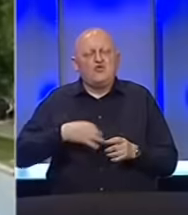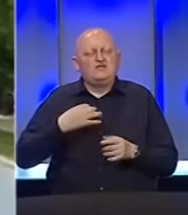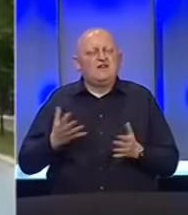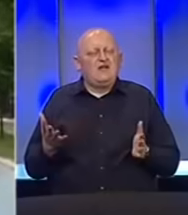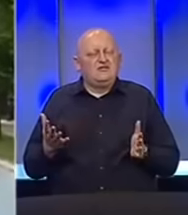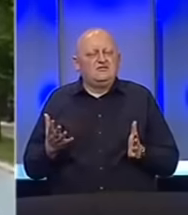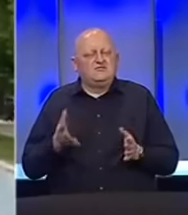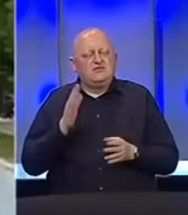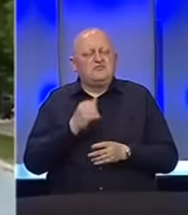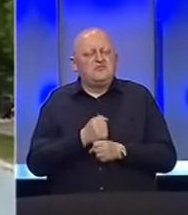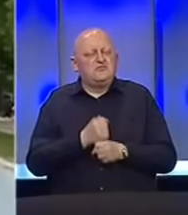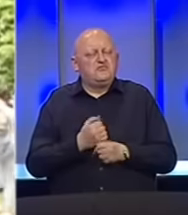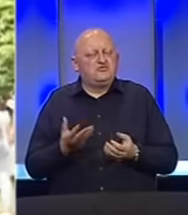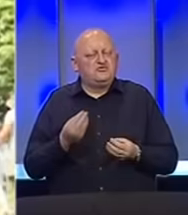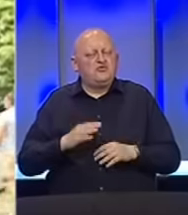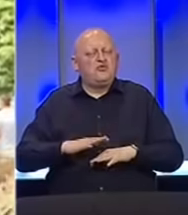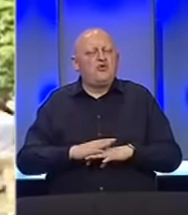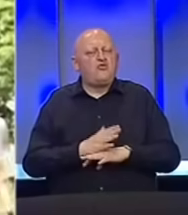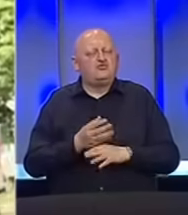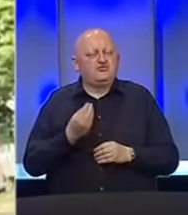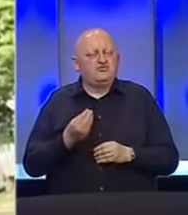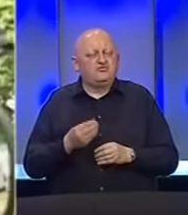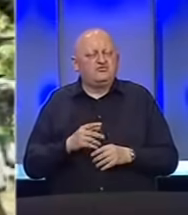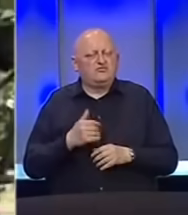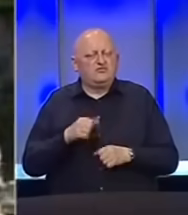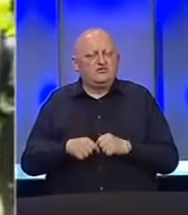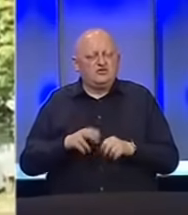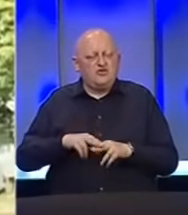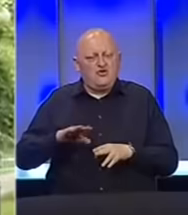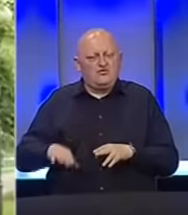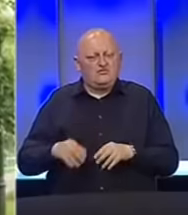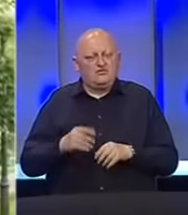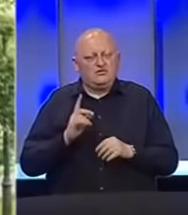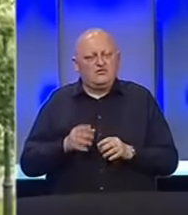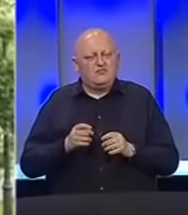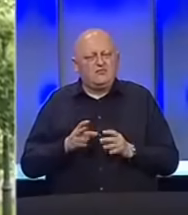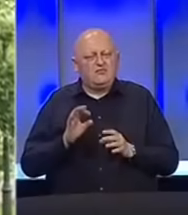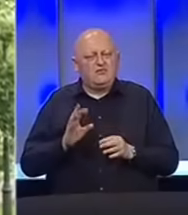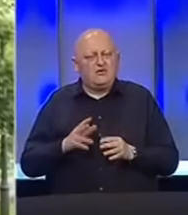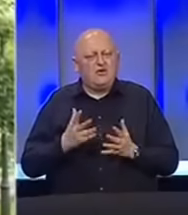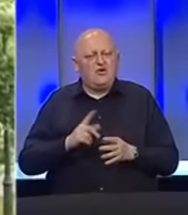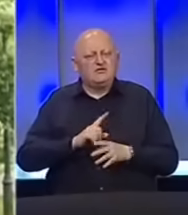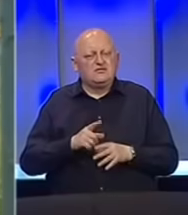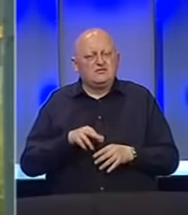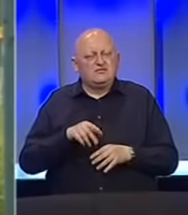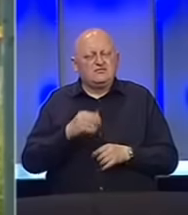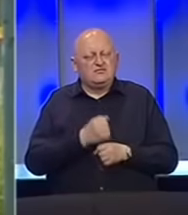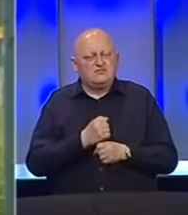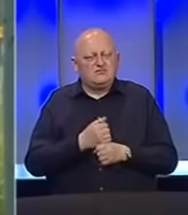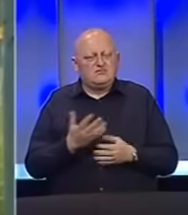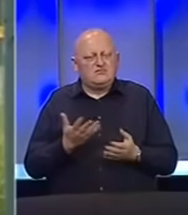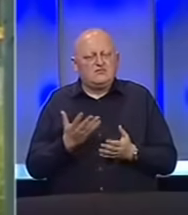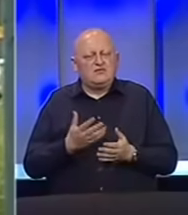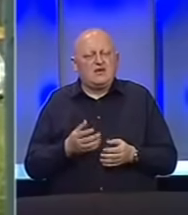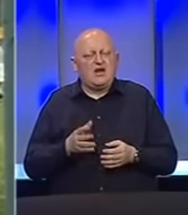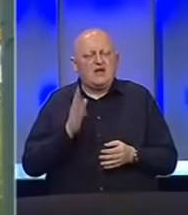idem na posao zato što se dobro osjećam i što imam gdje bicikl ostaviti. Nisam prava adresa, imam 8 minuta pješke do posla. Kakve su